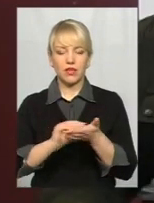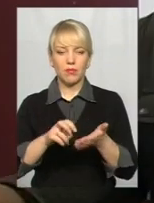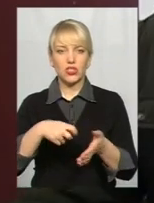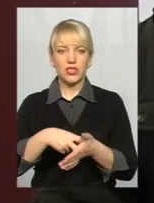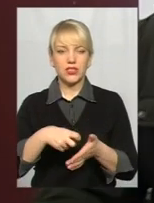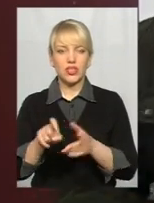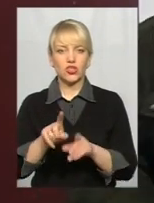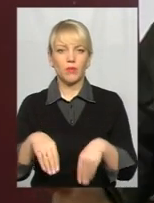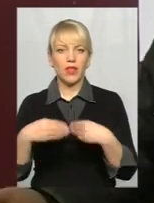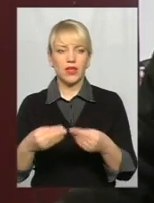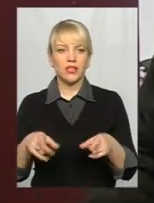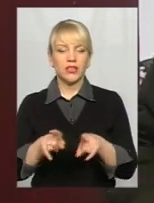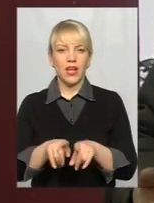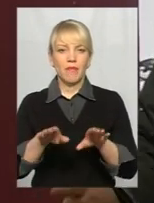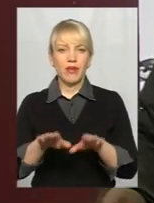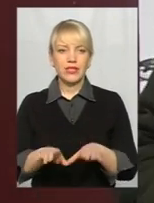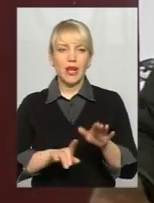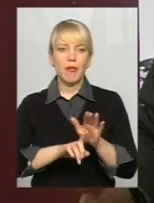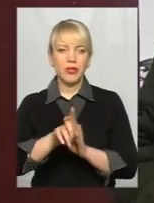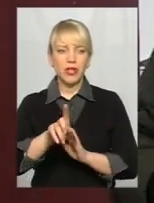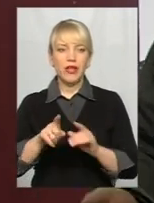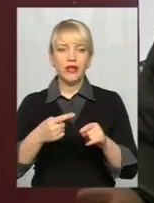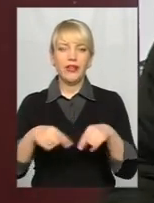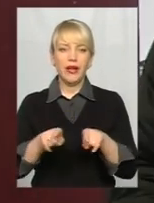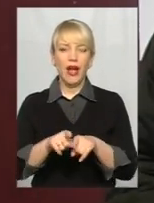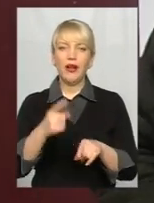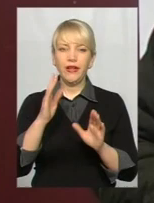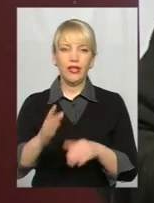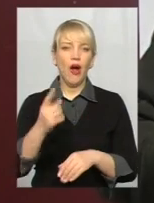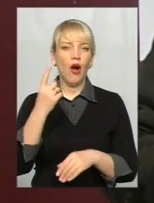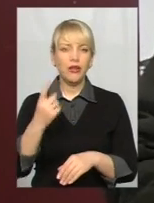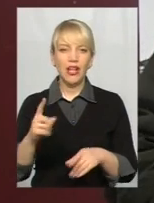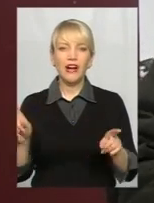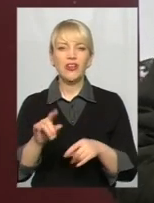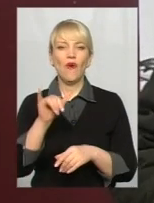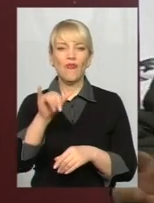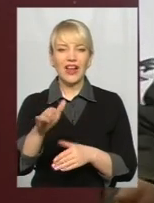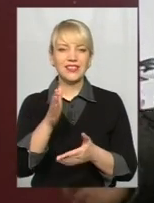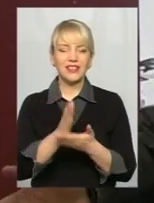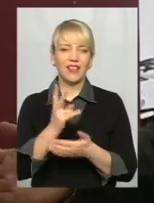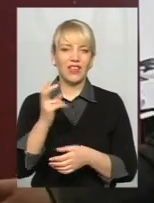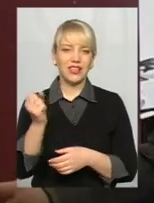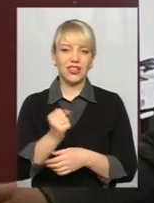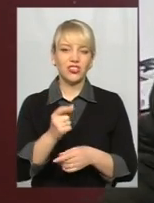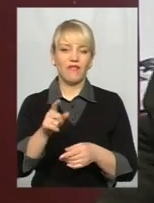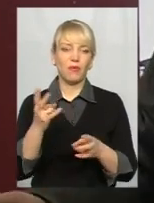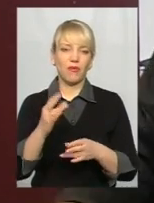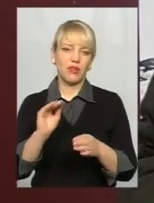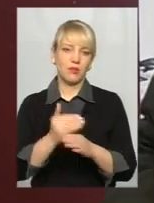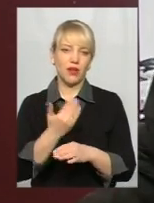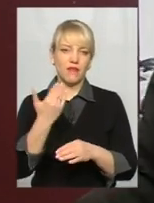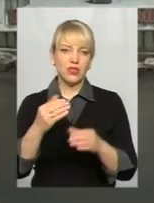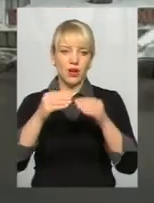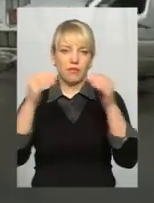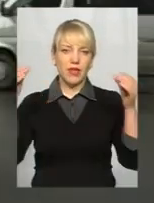надати це місце, починається, в листах приходить тільки одне, що у вас є там дві неділі, і ви маєте демонтувати ваш бікборд.